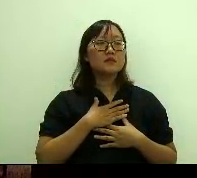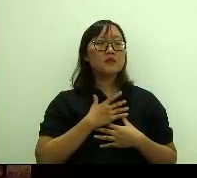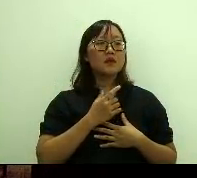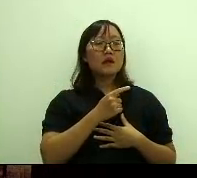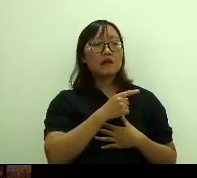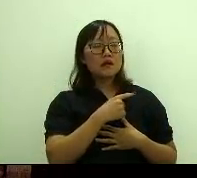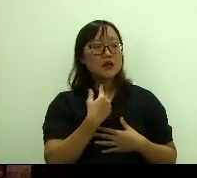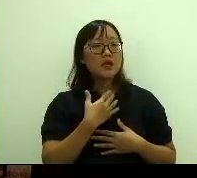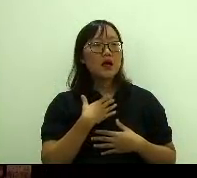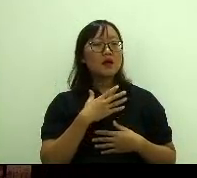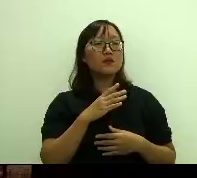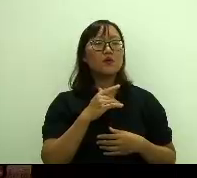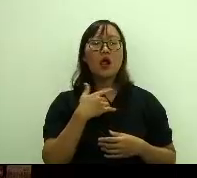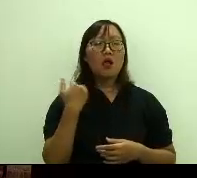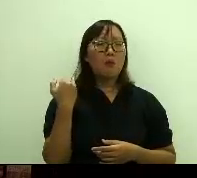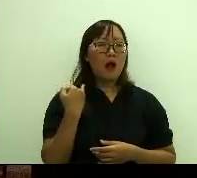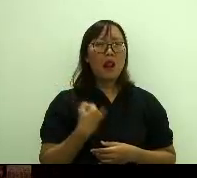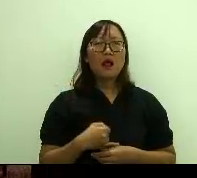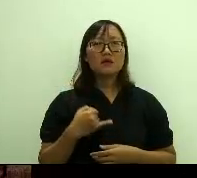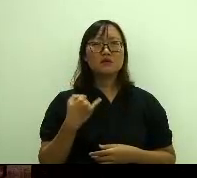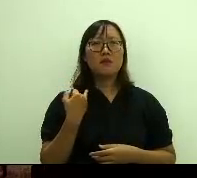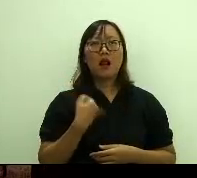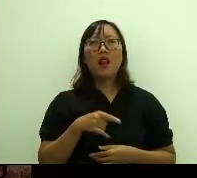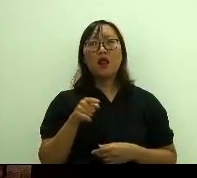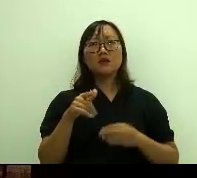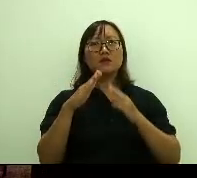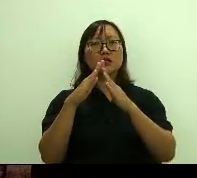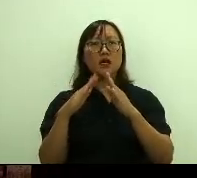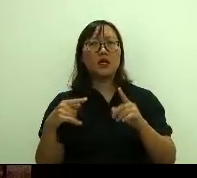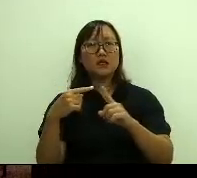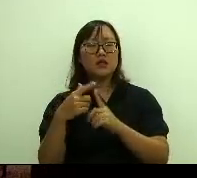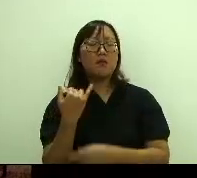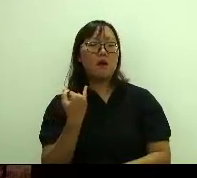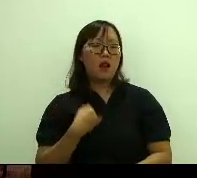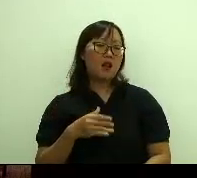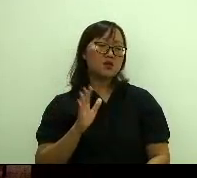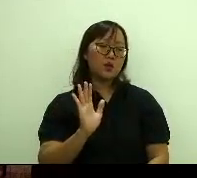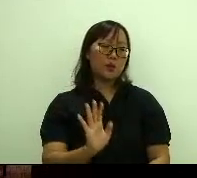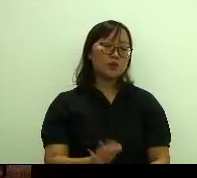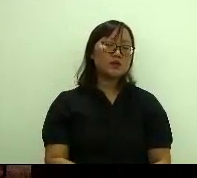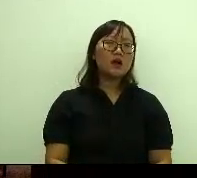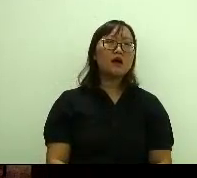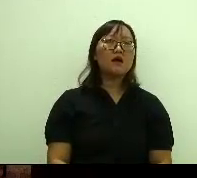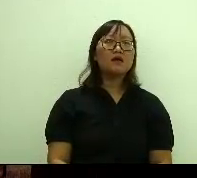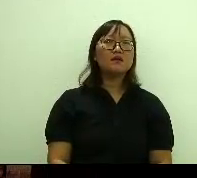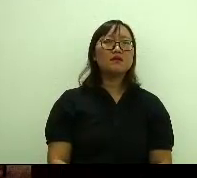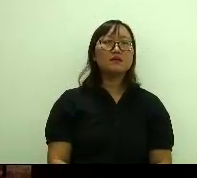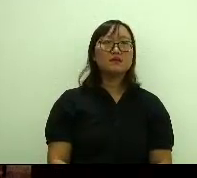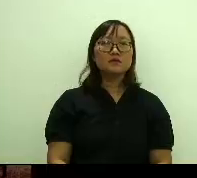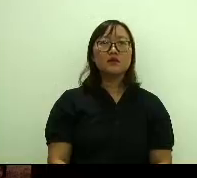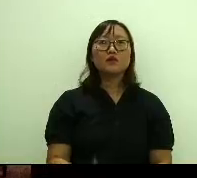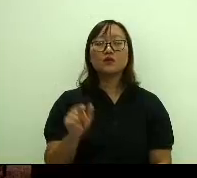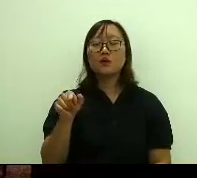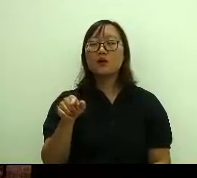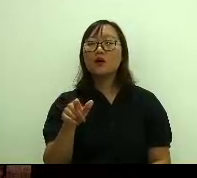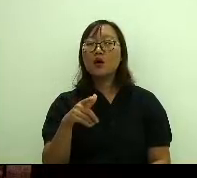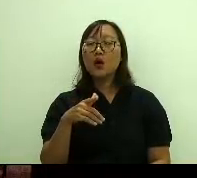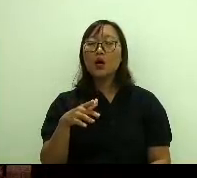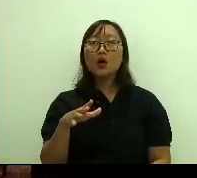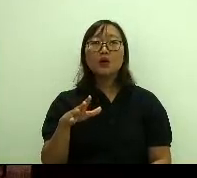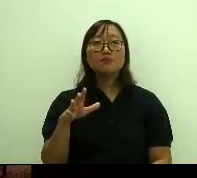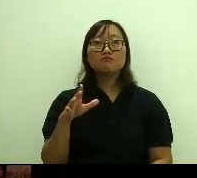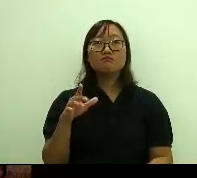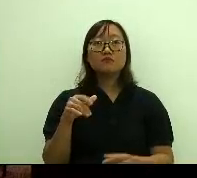yang ada. Mungkin seperti kepiting atau udang yang banyak di dasar laut, ya dia mencengkram